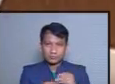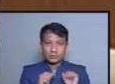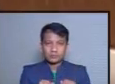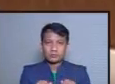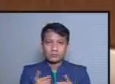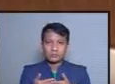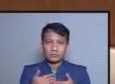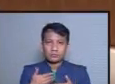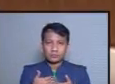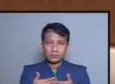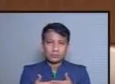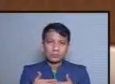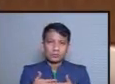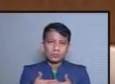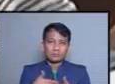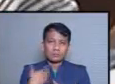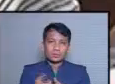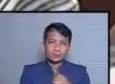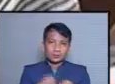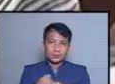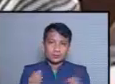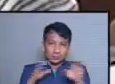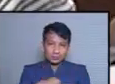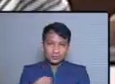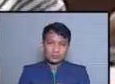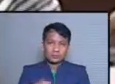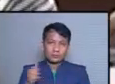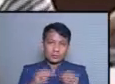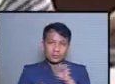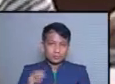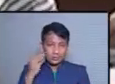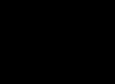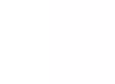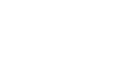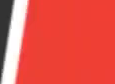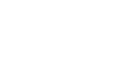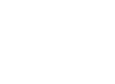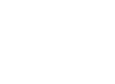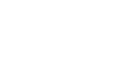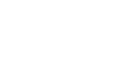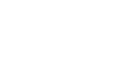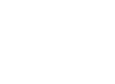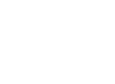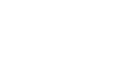bago matapos ang taon. Umaaksyon, Marlene Alcaide, News 5.